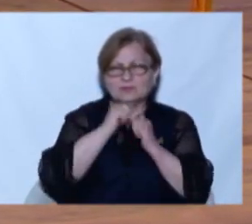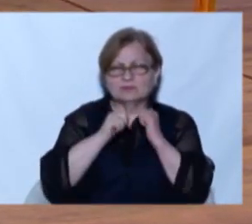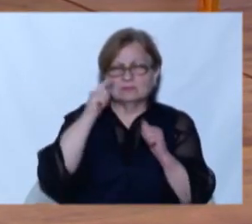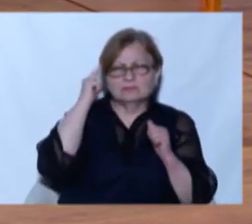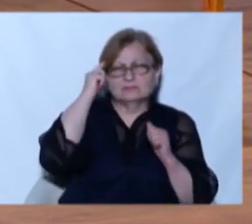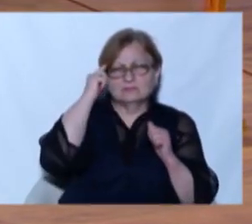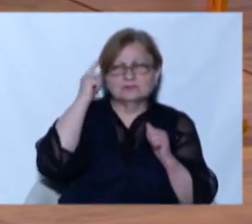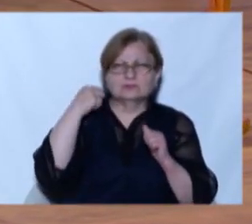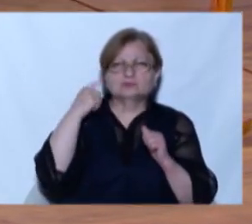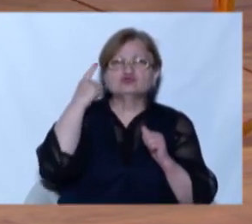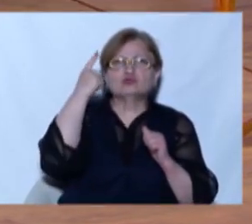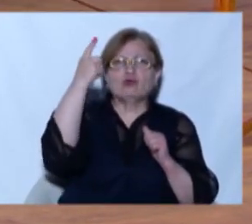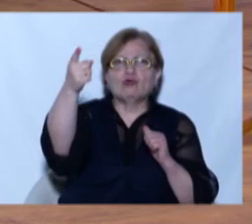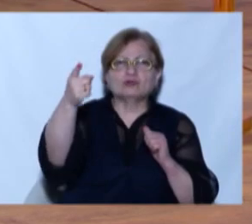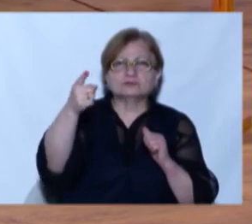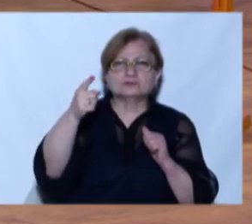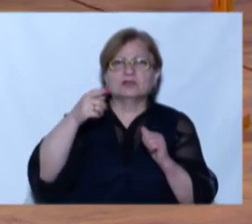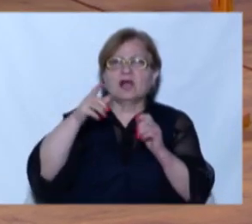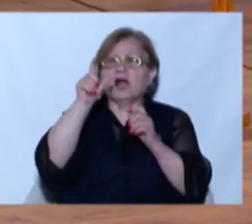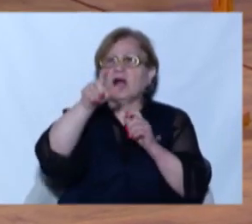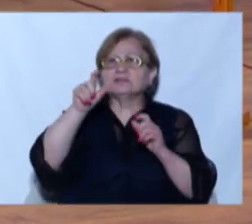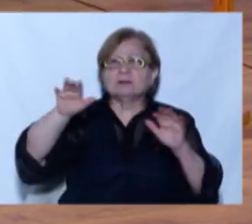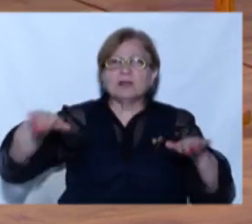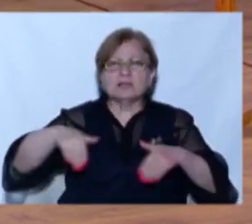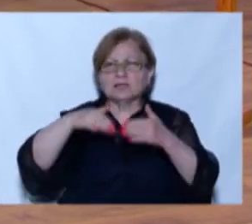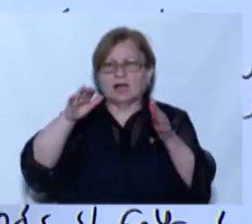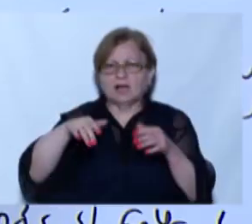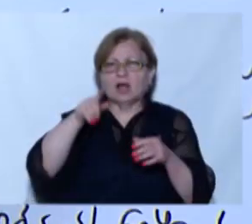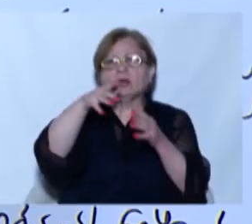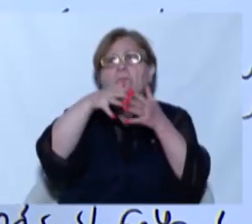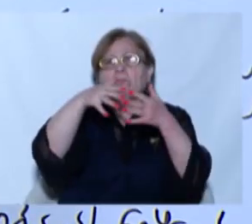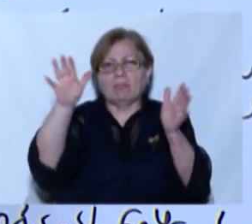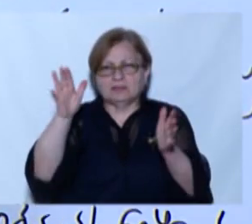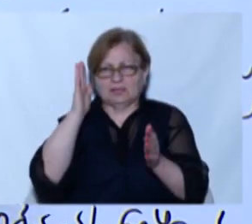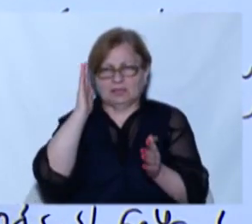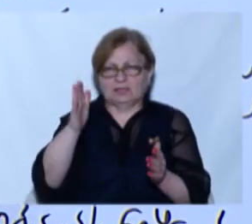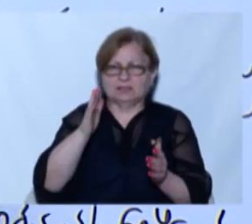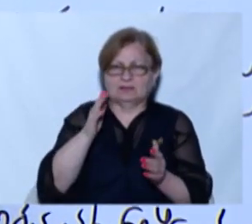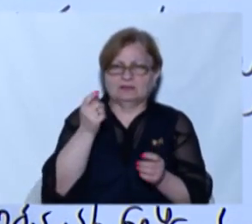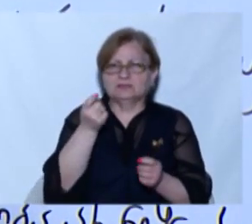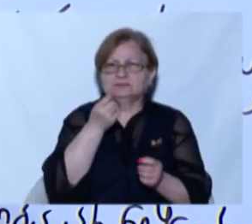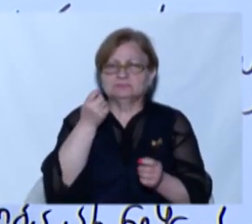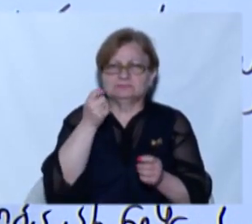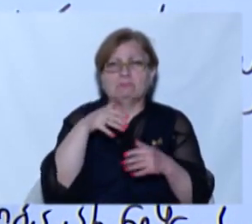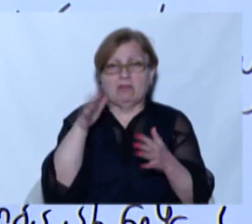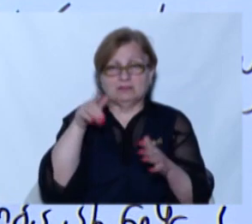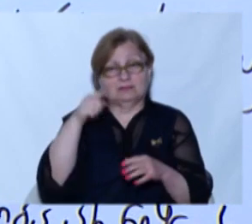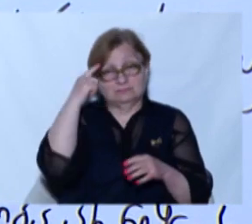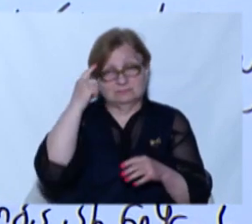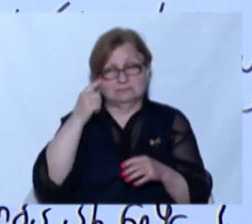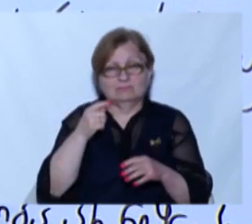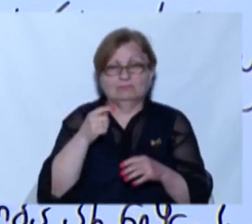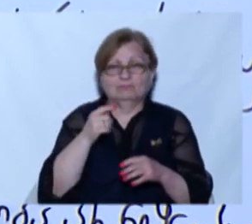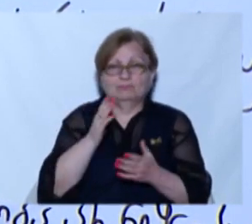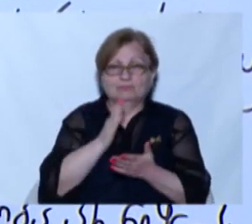ჩვენგან შორს, სადაც ნაკლებად ხვდება ადამიანის ფეხი, იქ უფრო ნახავ რაღაცას, ხო?